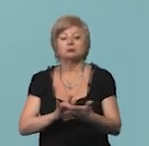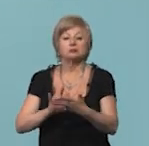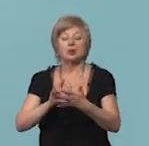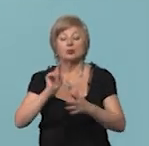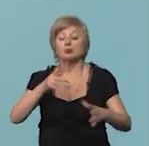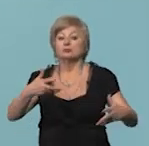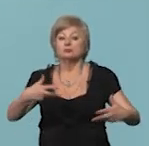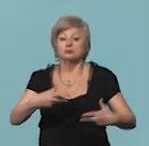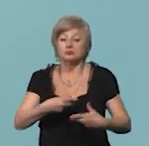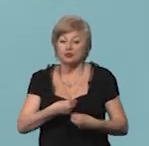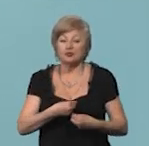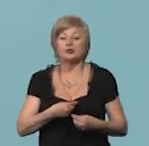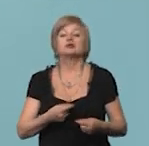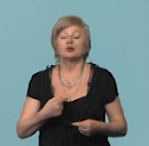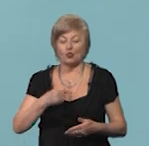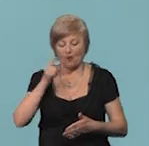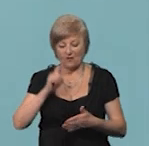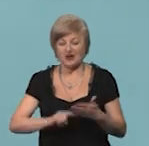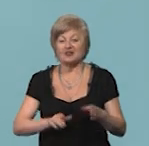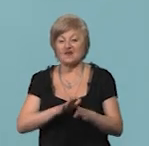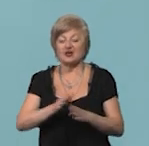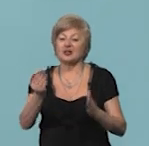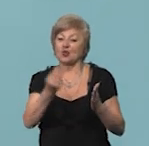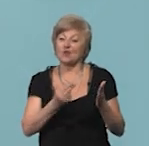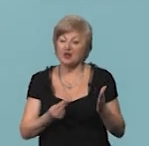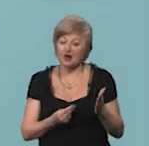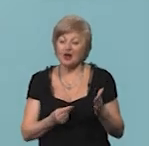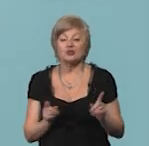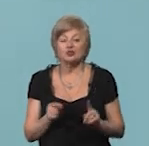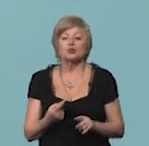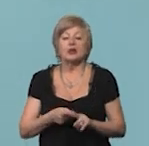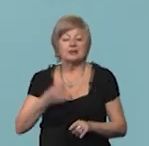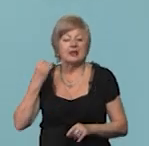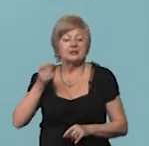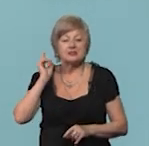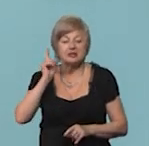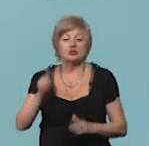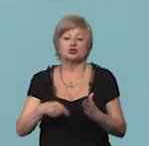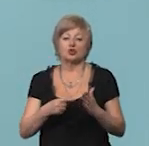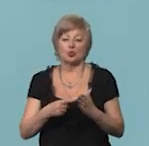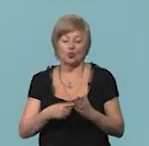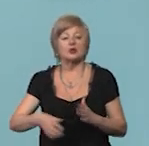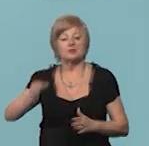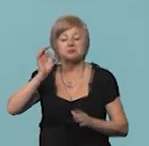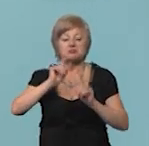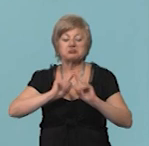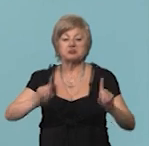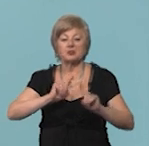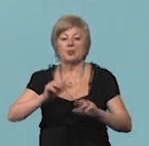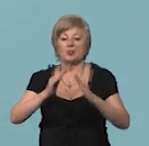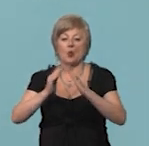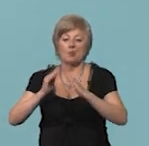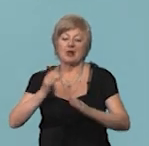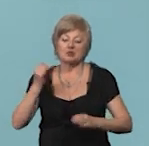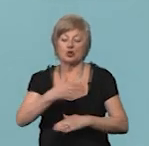натхненням, скажімо так, ось напевно, до виконання робіт до Праги, тому що це історичне місто з гарною архітектурою, цікаві, симпатичні